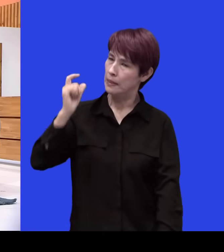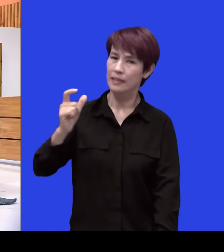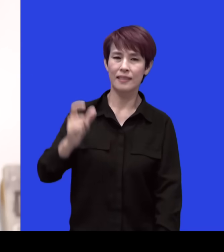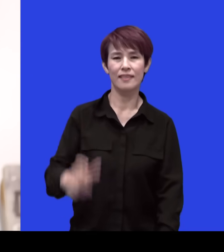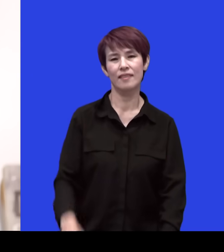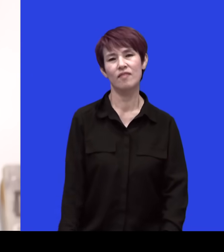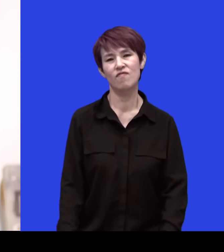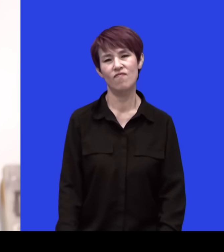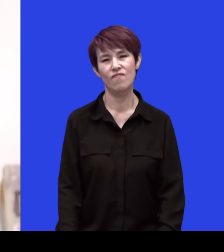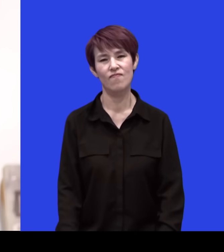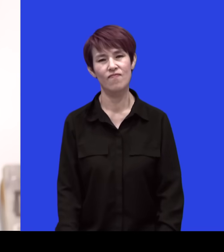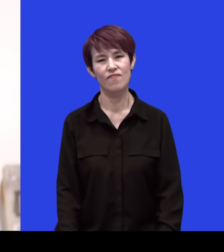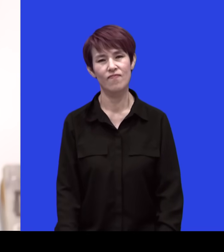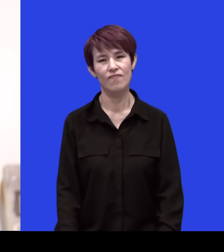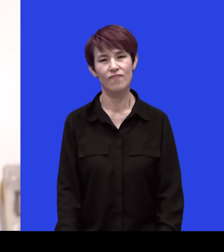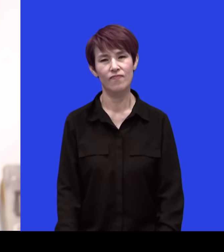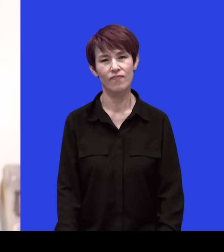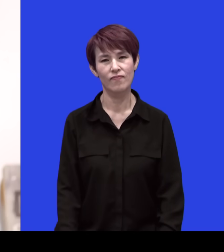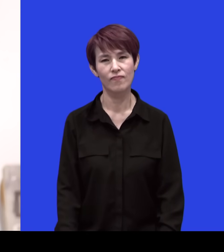예.